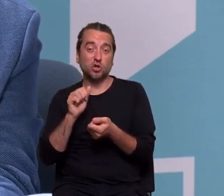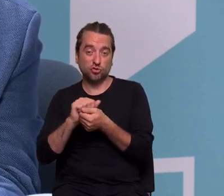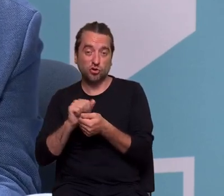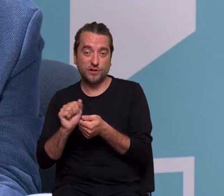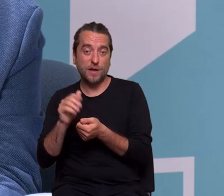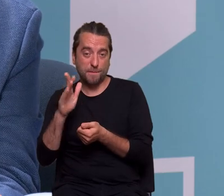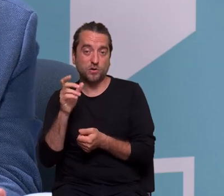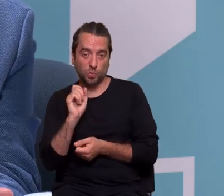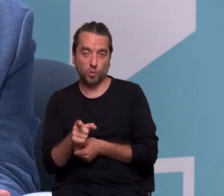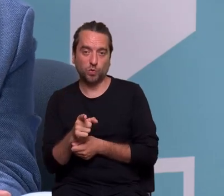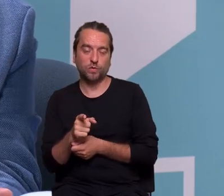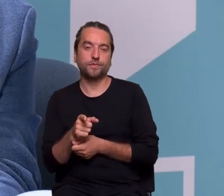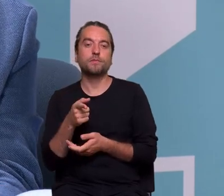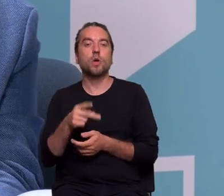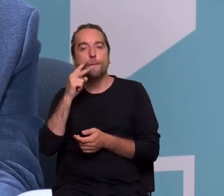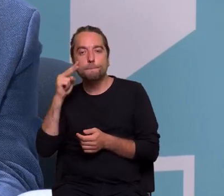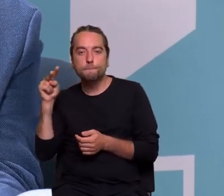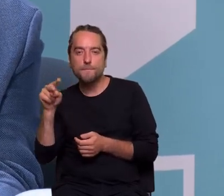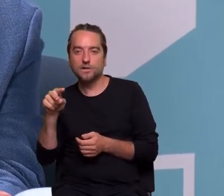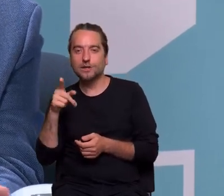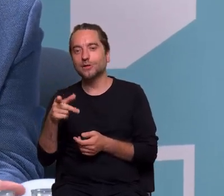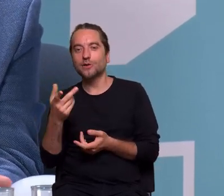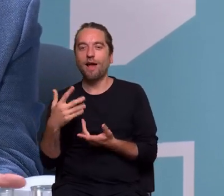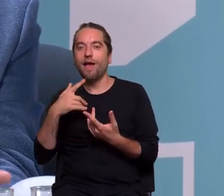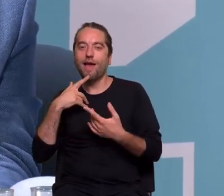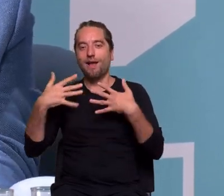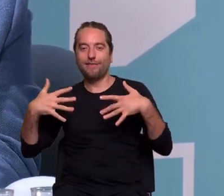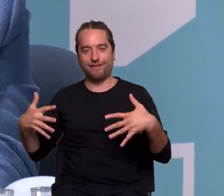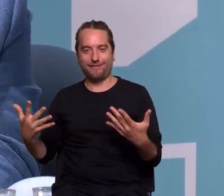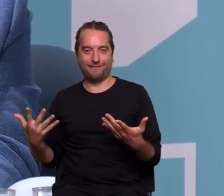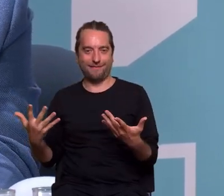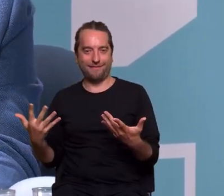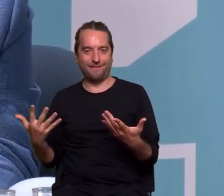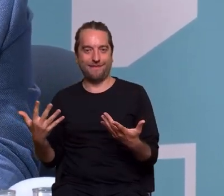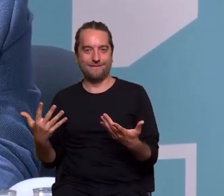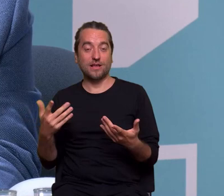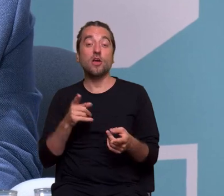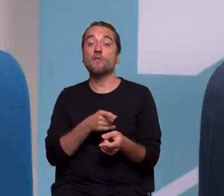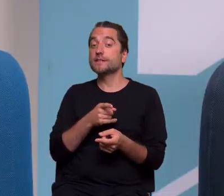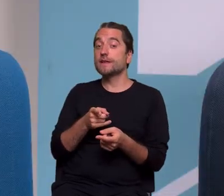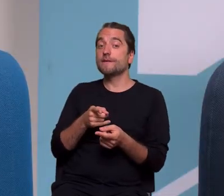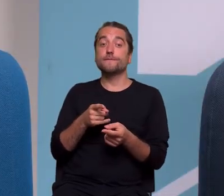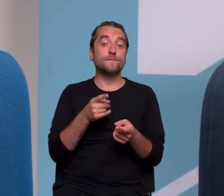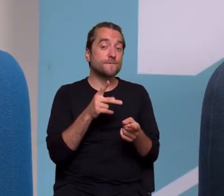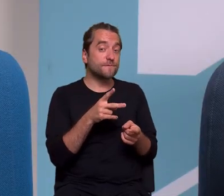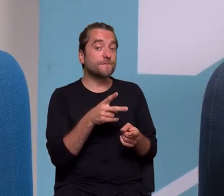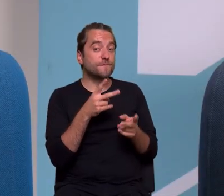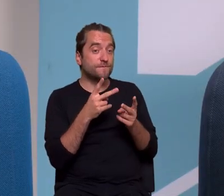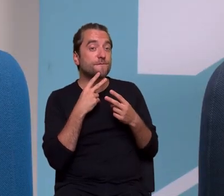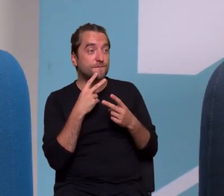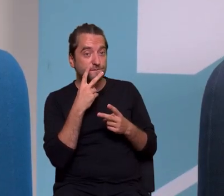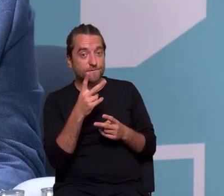patrzy się na to jak na pewną formę rozrywki, tak? To znaczy Czyli ważne jest obudowanie tego